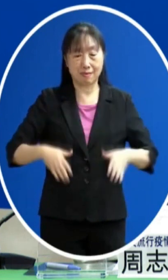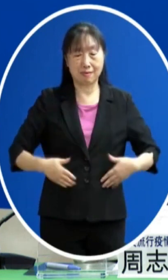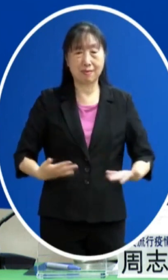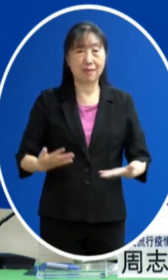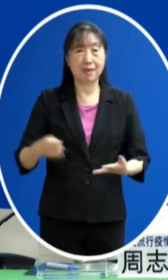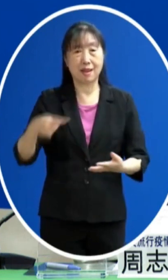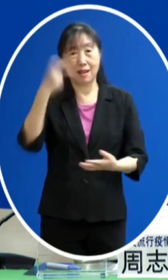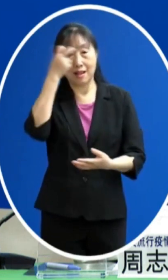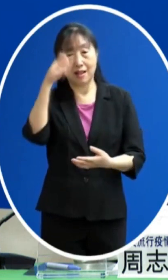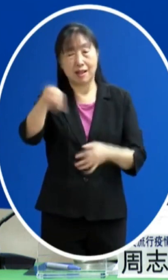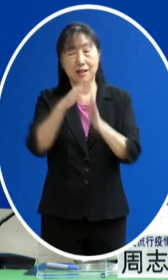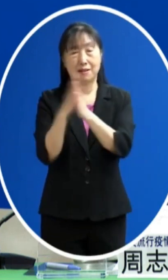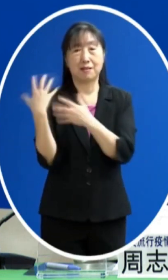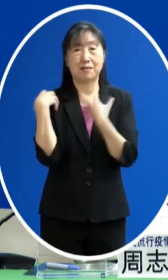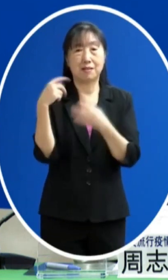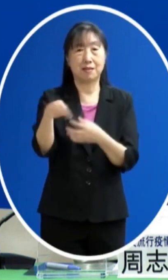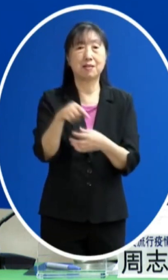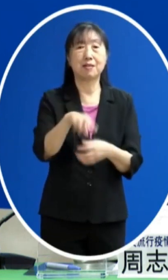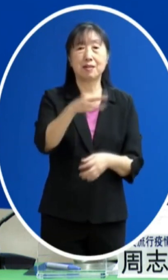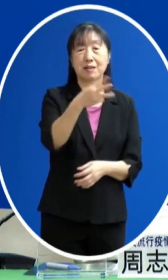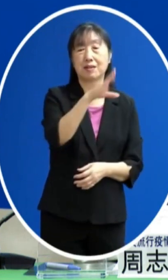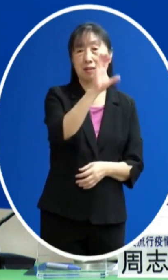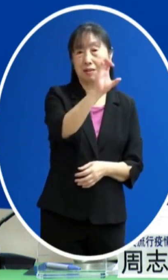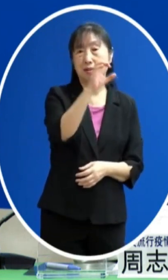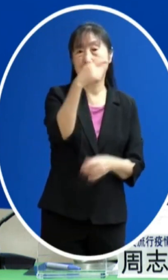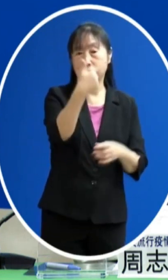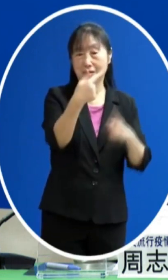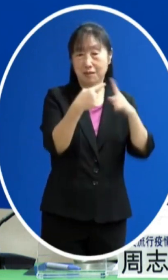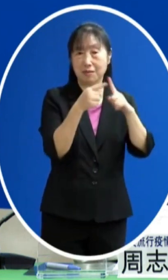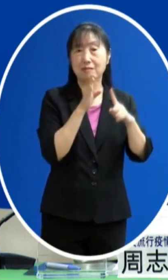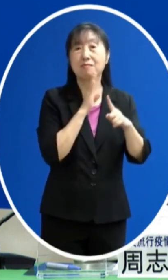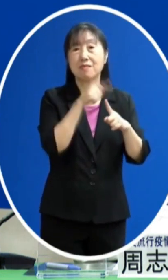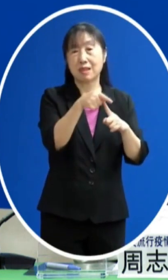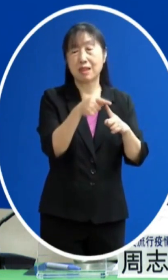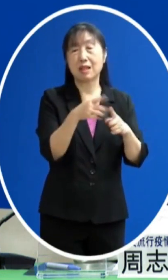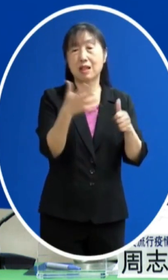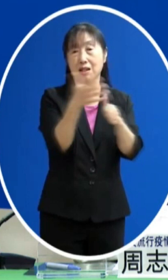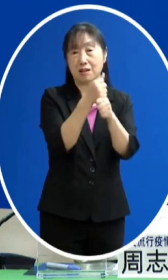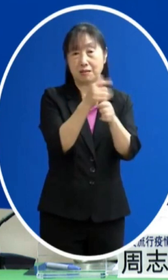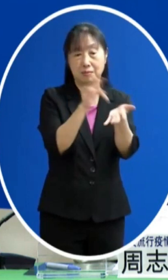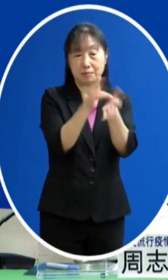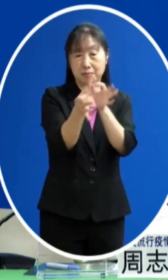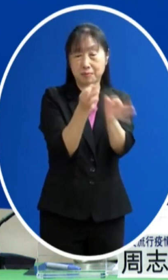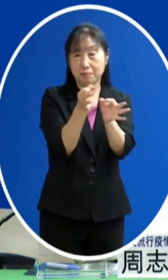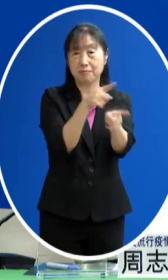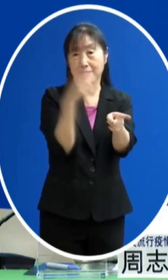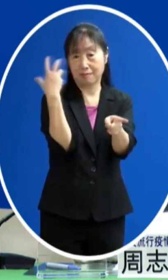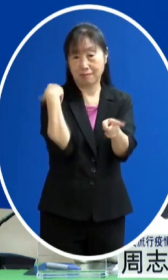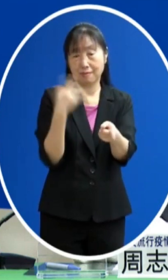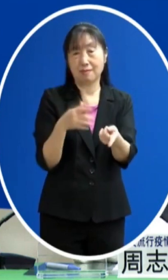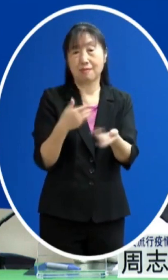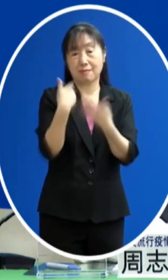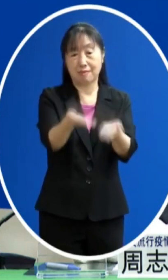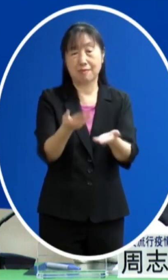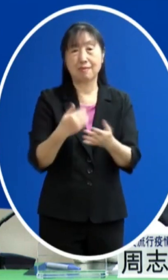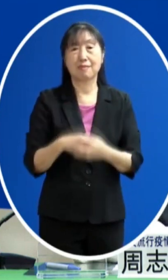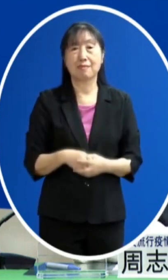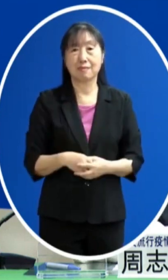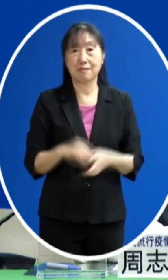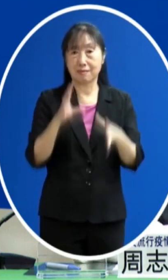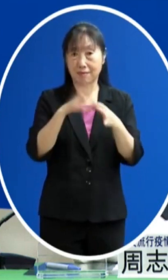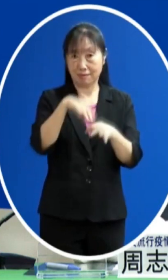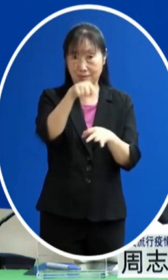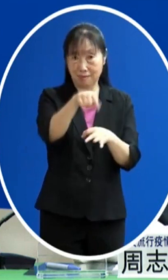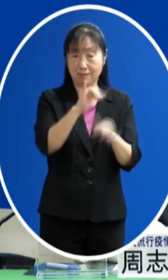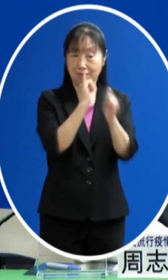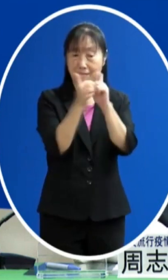所。那另外396人份的话，则是从我们的核心药局卫星药局这边的药局来开出的。那这个当然是